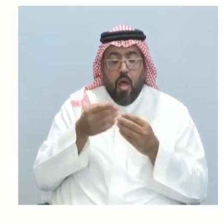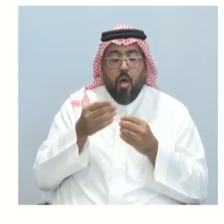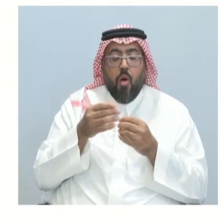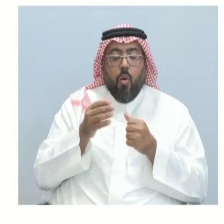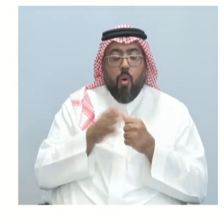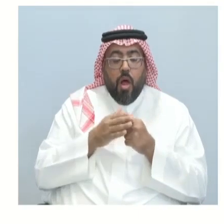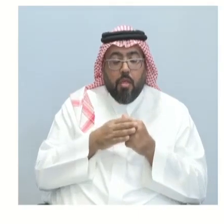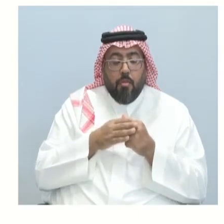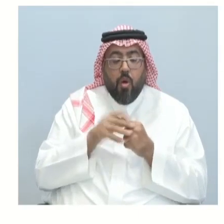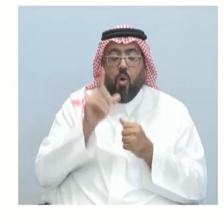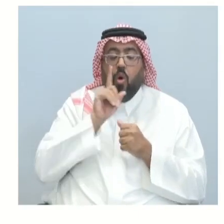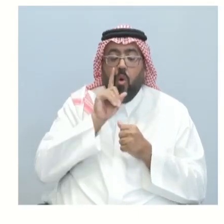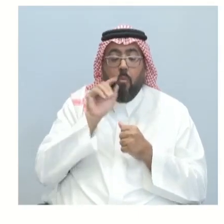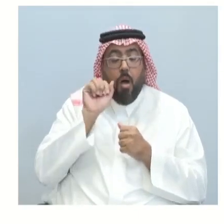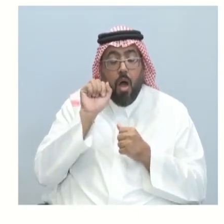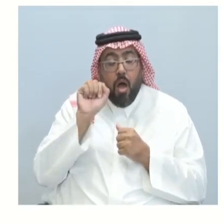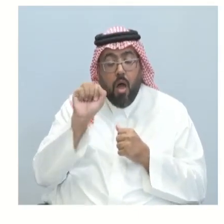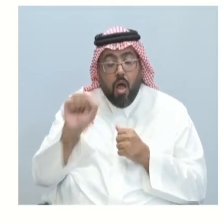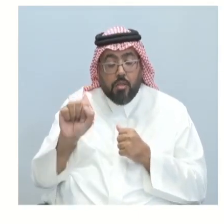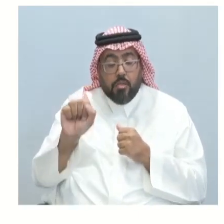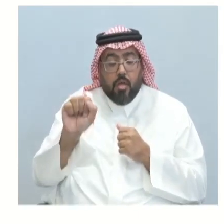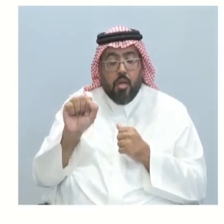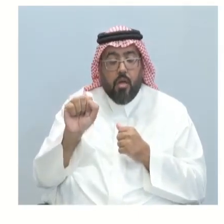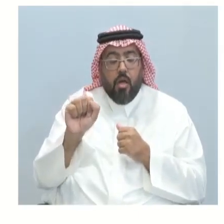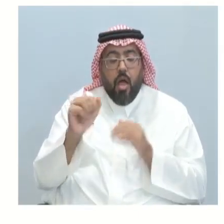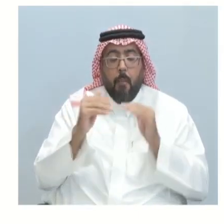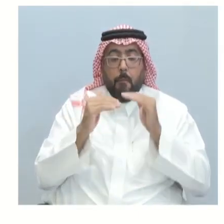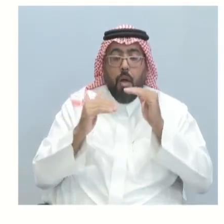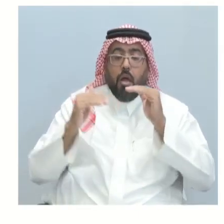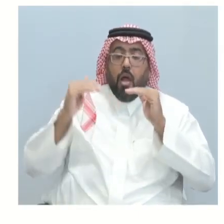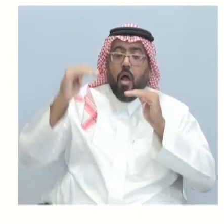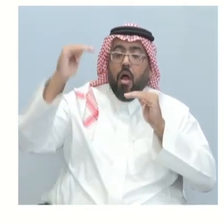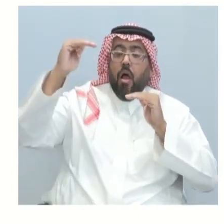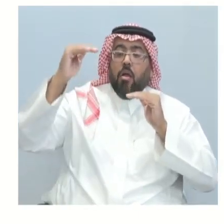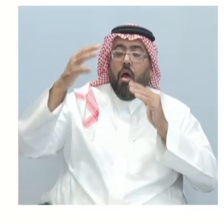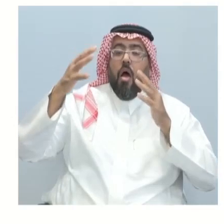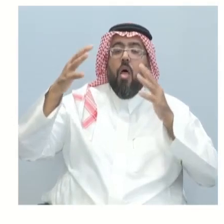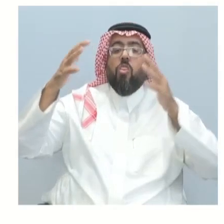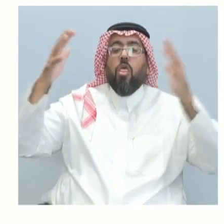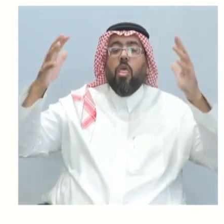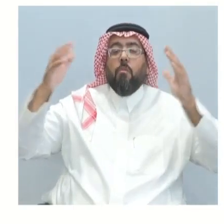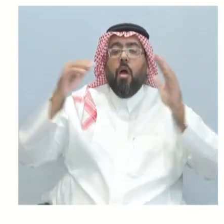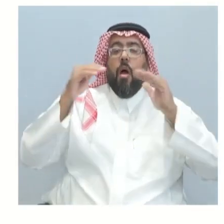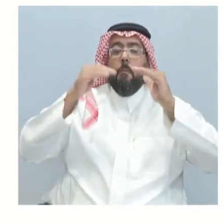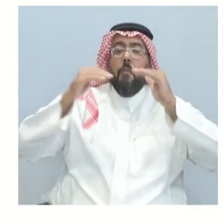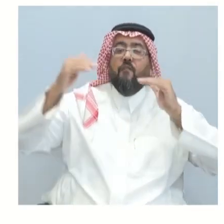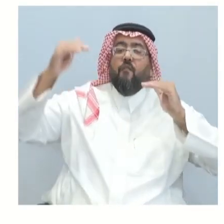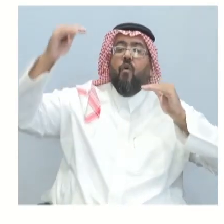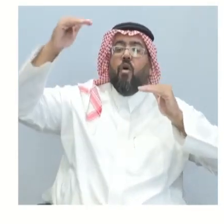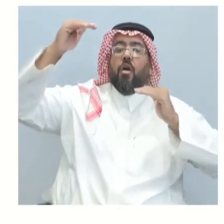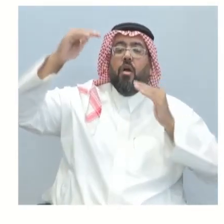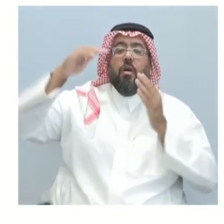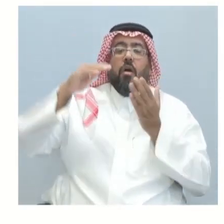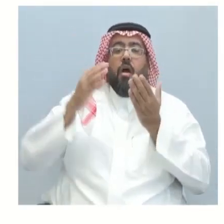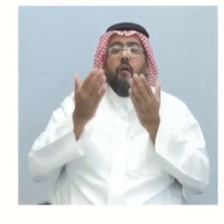والام على الخصوص لها مكانه عظيمه ومنزله كبيره